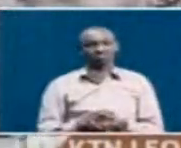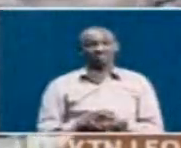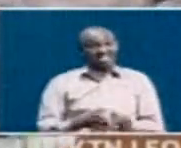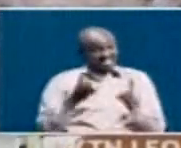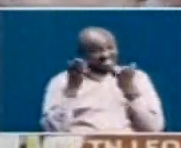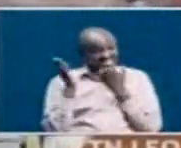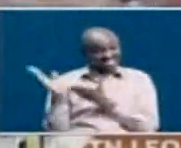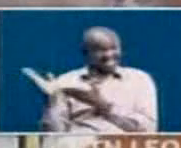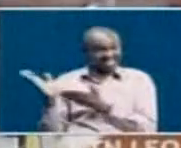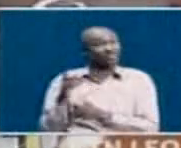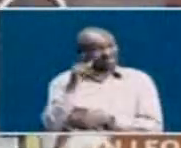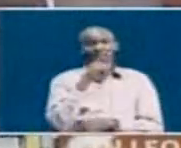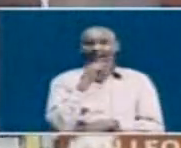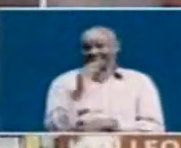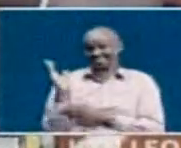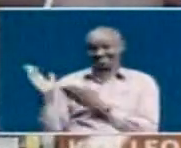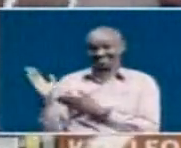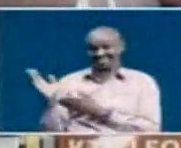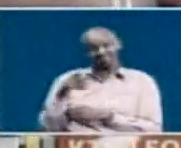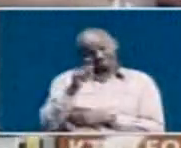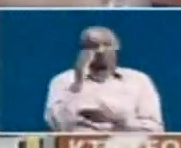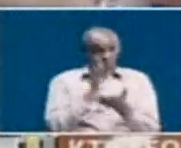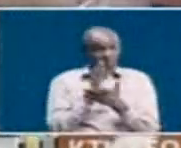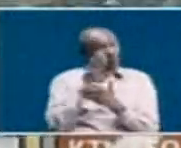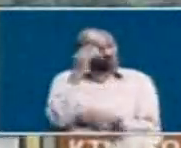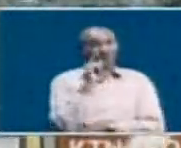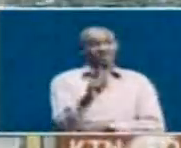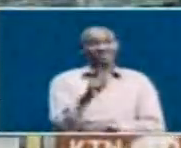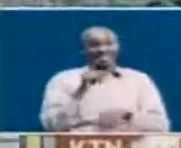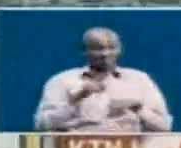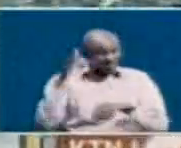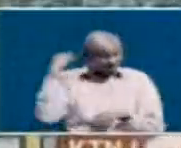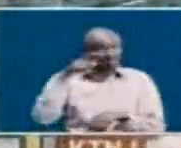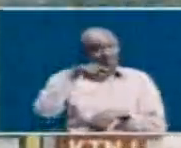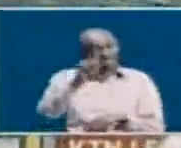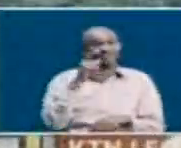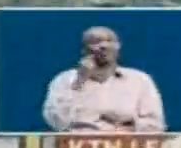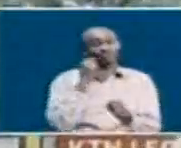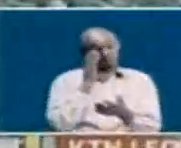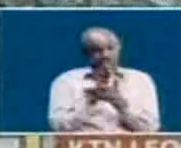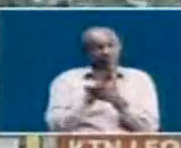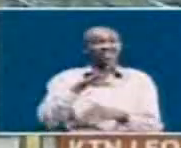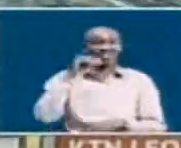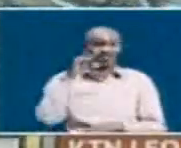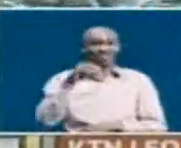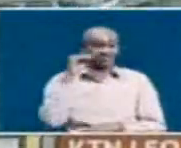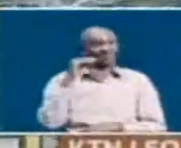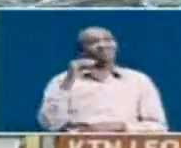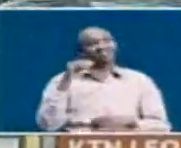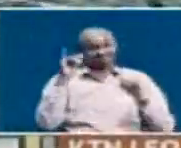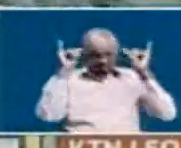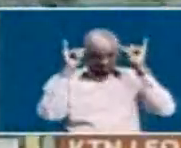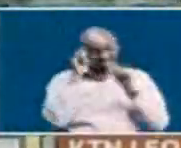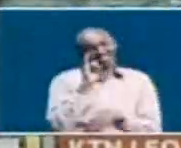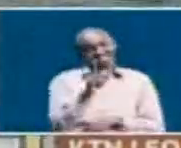Hapa tunakumbana na jamaa huyu ambaye ni nadra kufahamu. Wakati mmoja alikuwa mmoja wa vijana ambao walikuwa